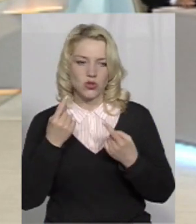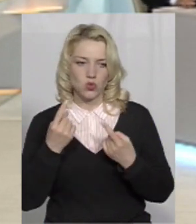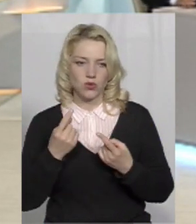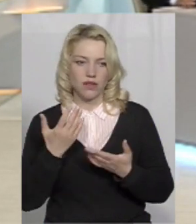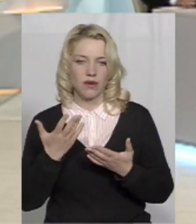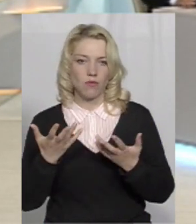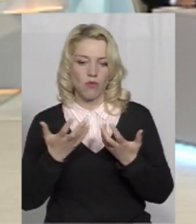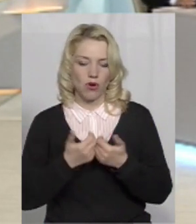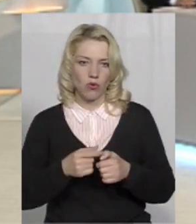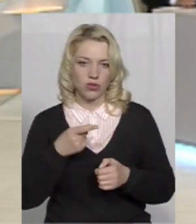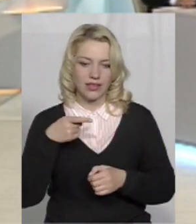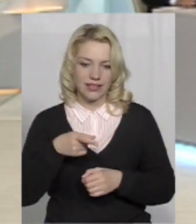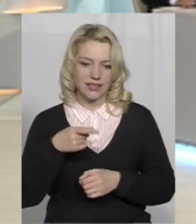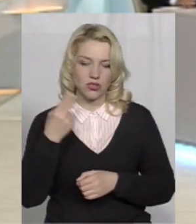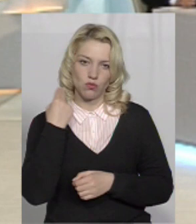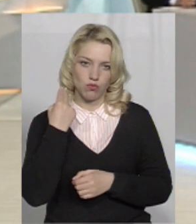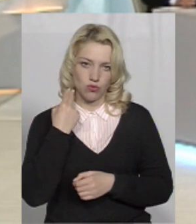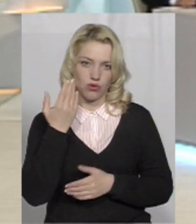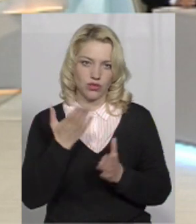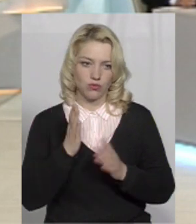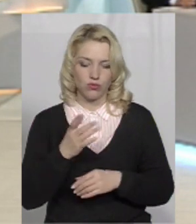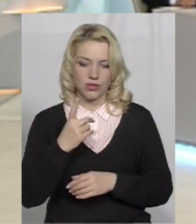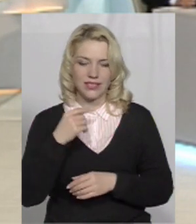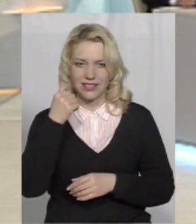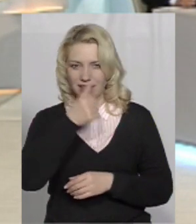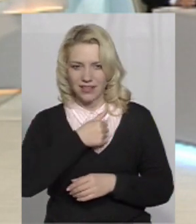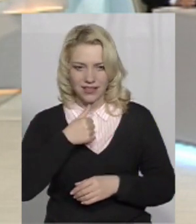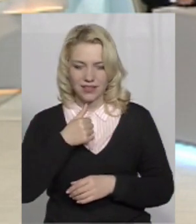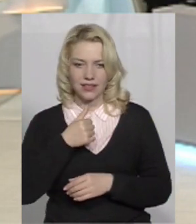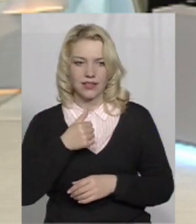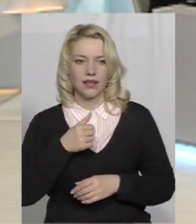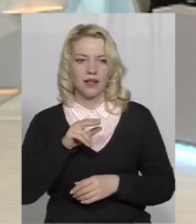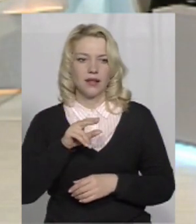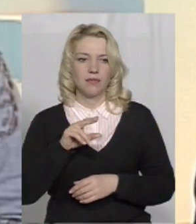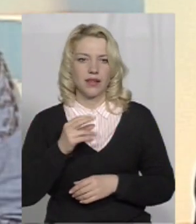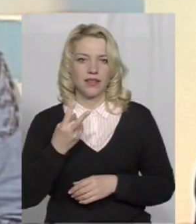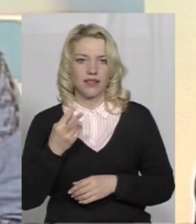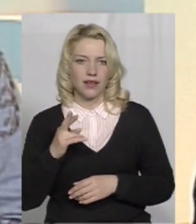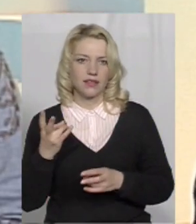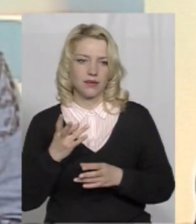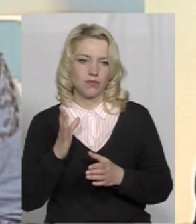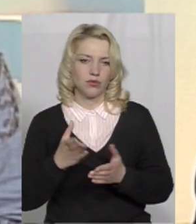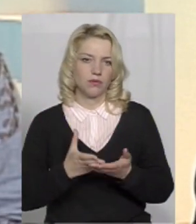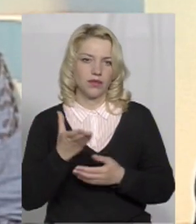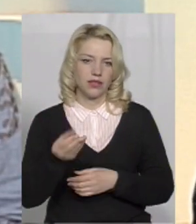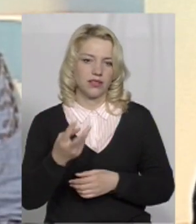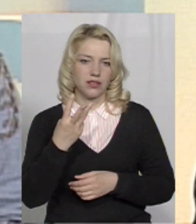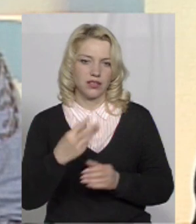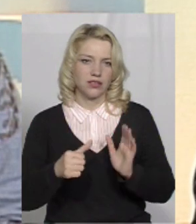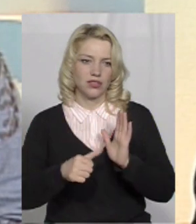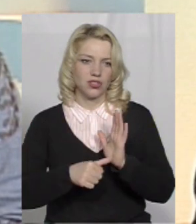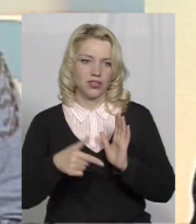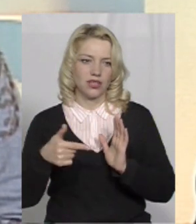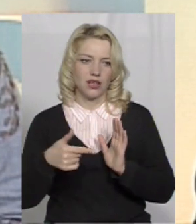Абсолютно. От порахуйте, з 1000 заборгованості, якщо буде за рік, за рік прийдеться людині сплатити там 36 гривень, з